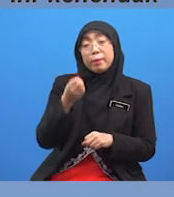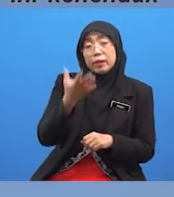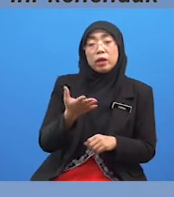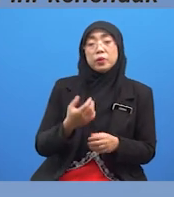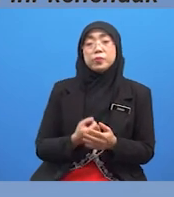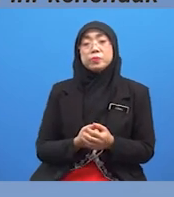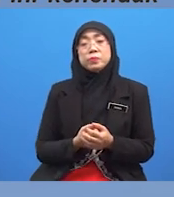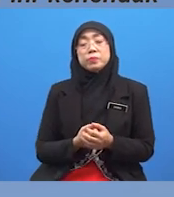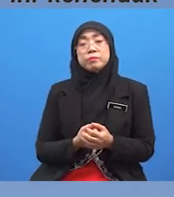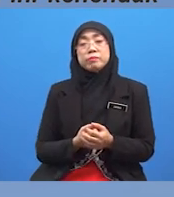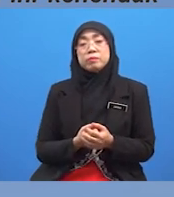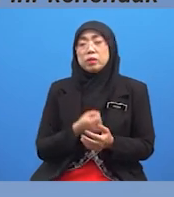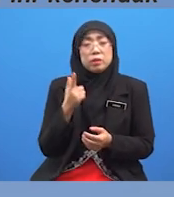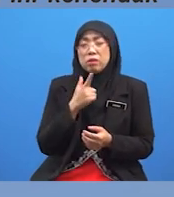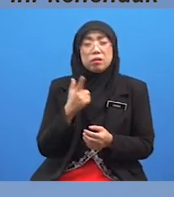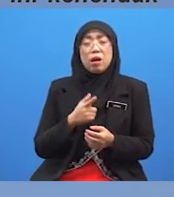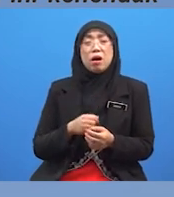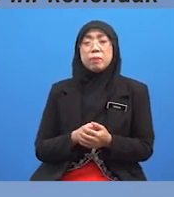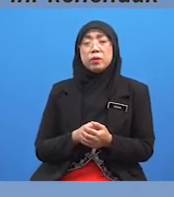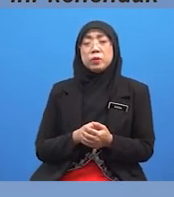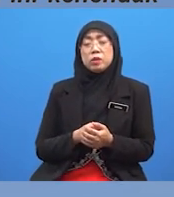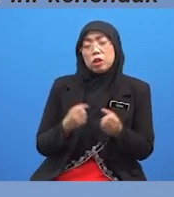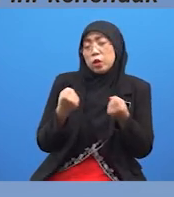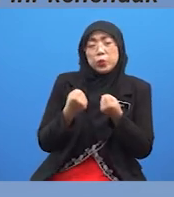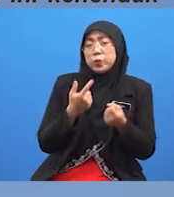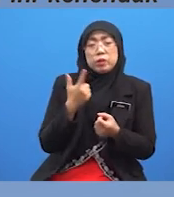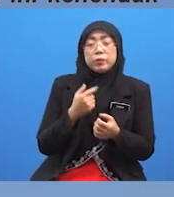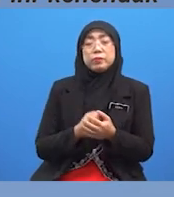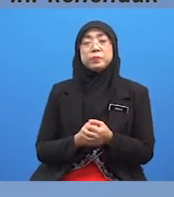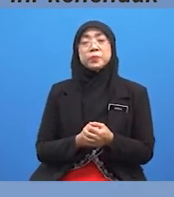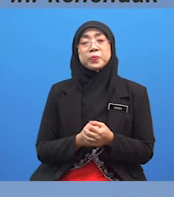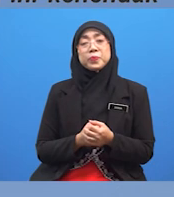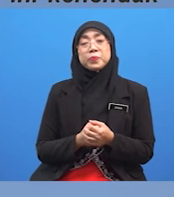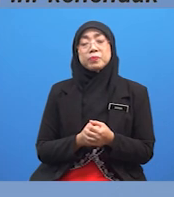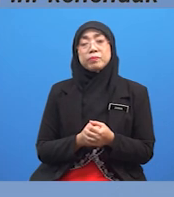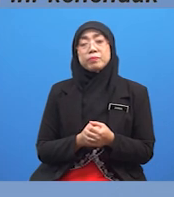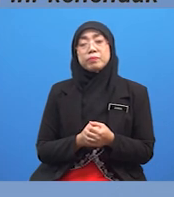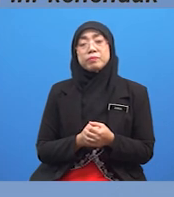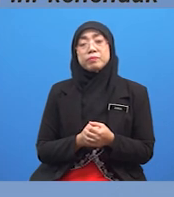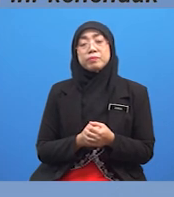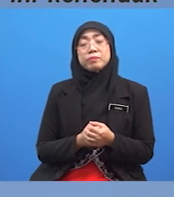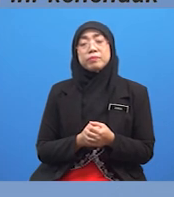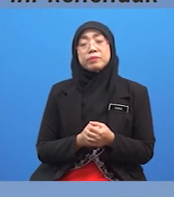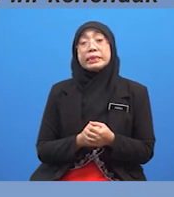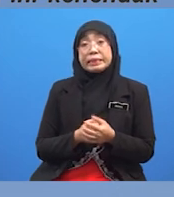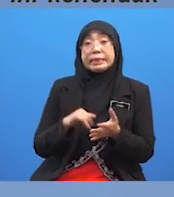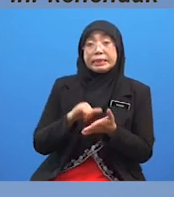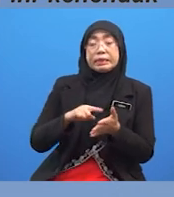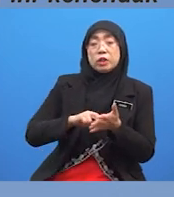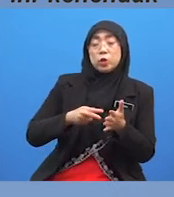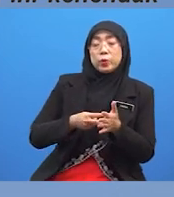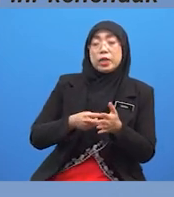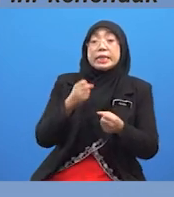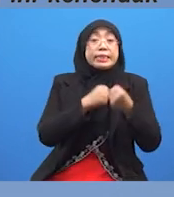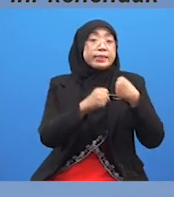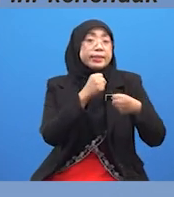akan melakukan pembalasan terhadap orang yang memukulnya. Hal ini menunjukkan bahawa